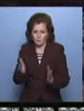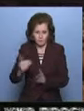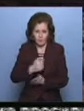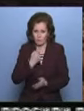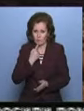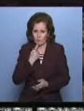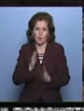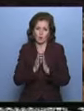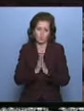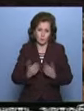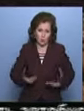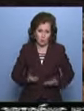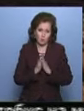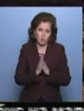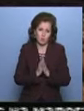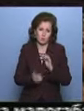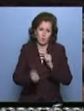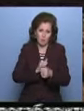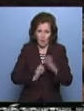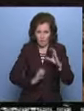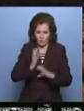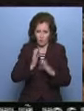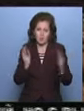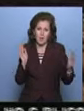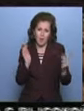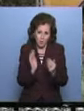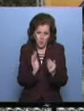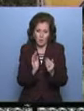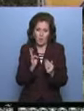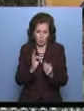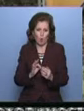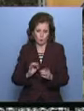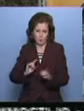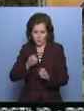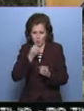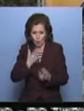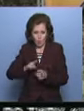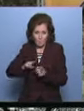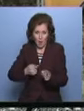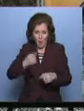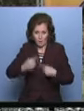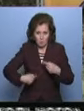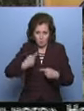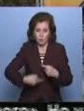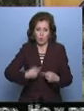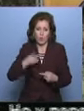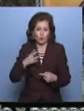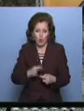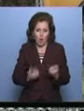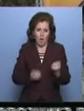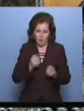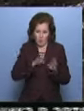просили поменять автобус на малогабаритный, но с высокой проходимостью, по типу школьного, что здесь курсирует. Но у перевозчика в автопарке